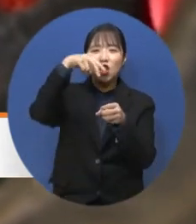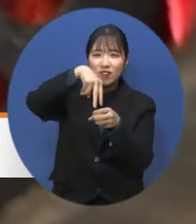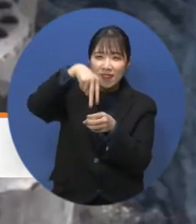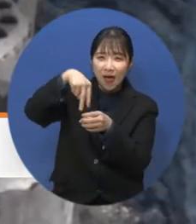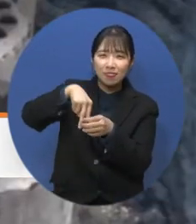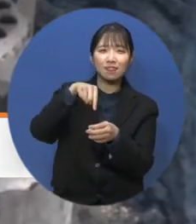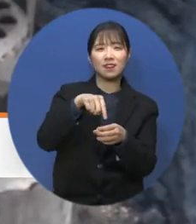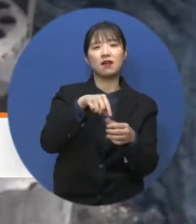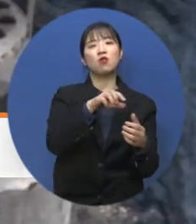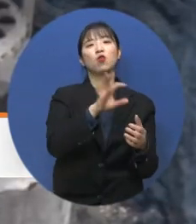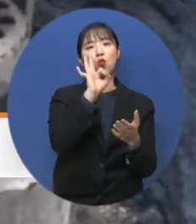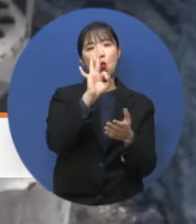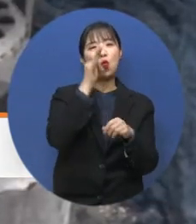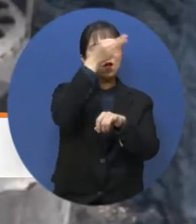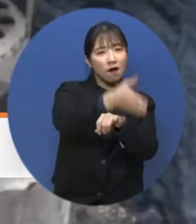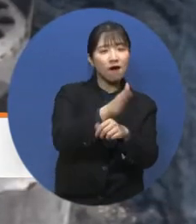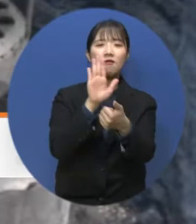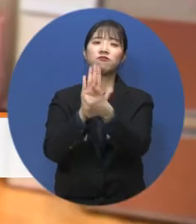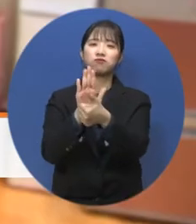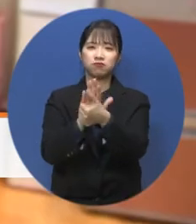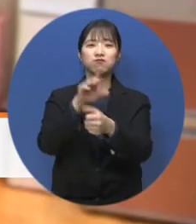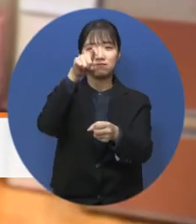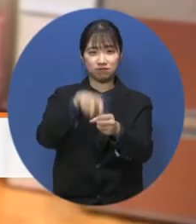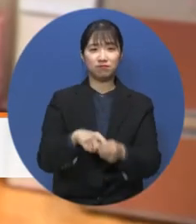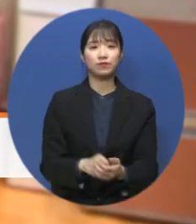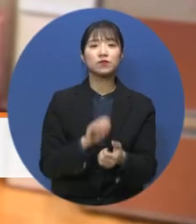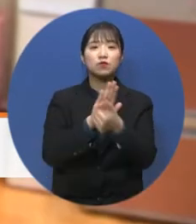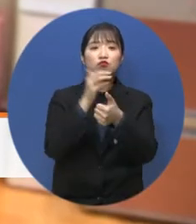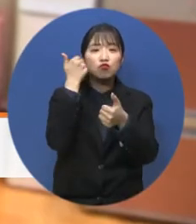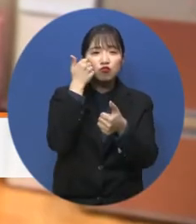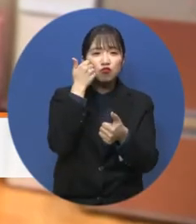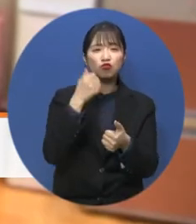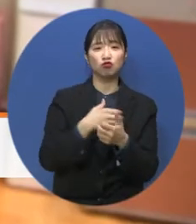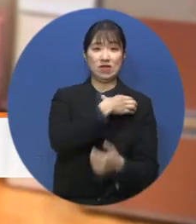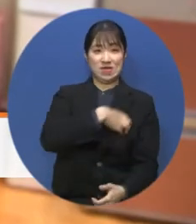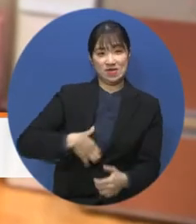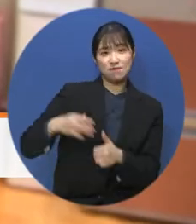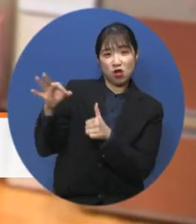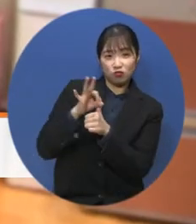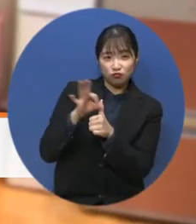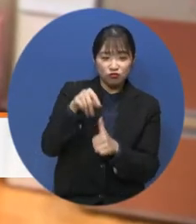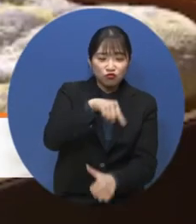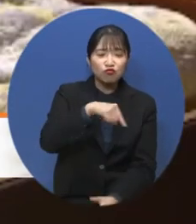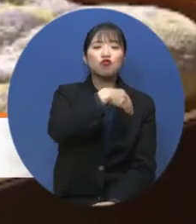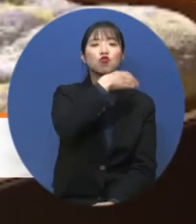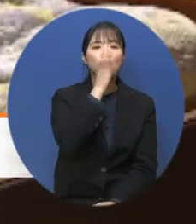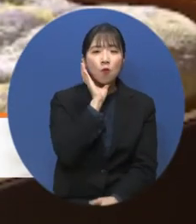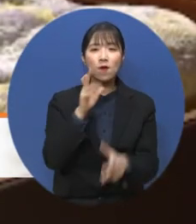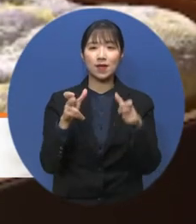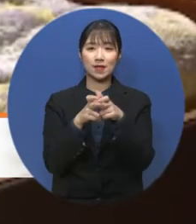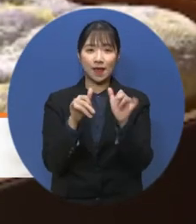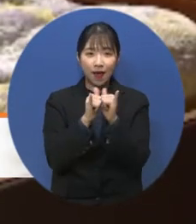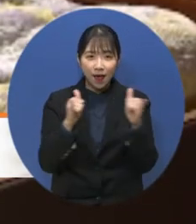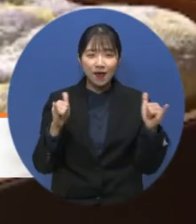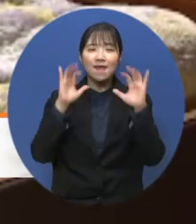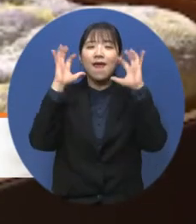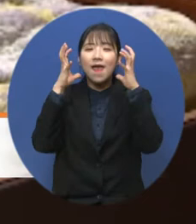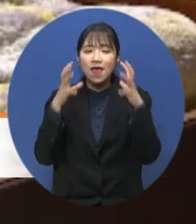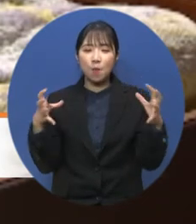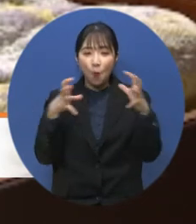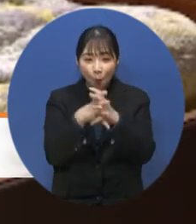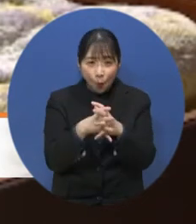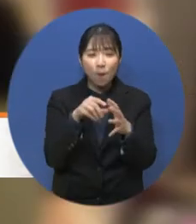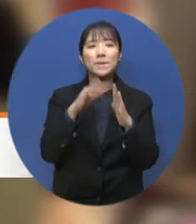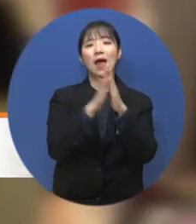수 있도록 지원하는 제도입니다. 지원 대상은 생계의료급여 수급자 중 노인, 장애인, 영유아 등이